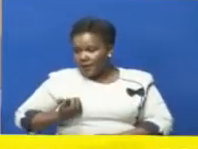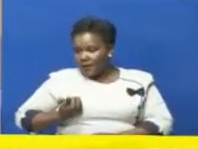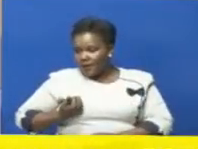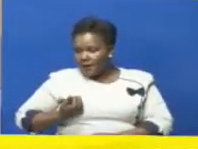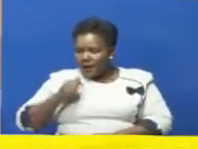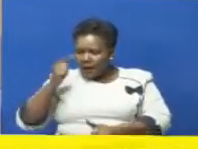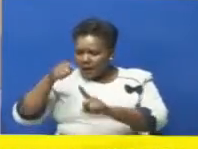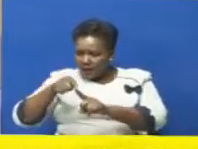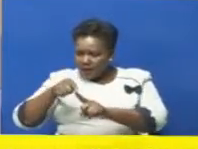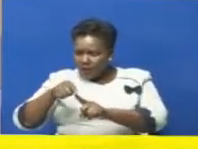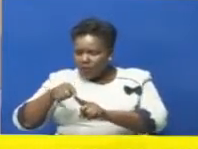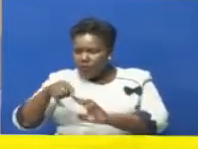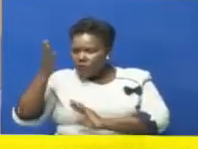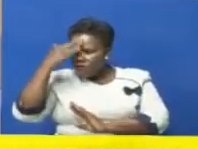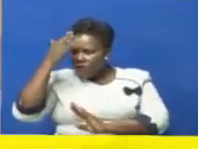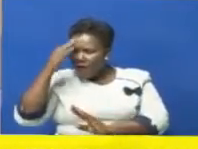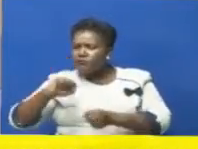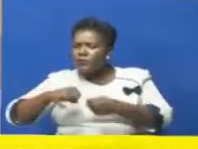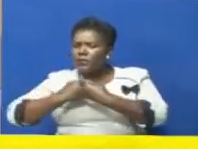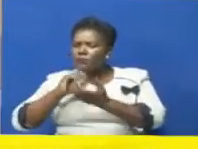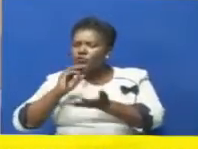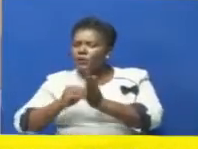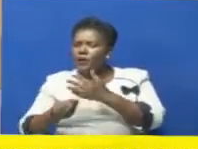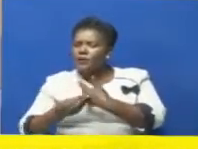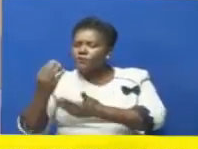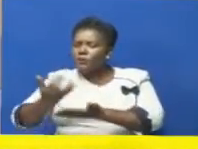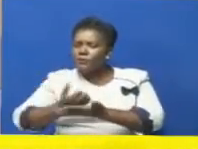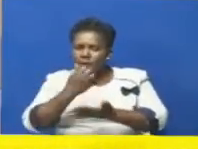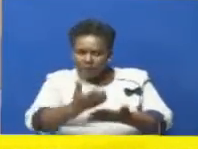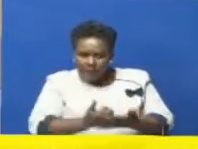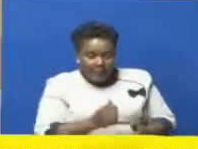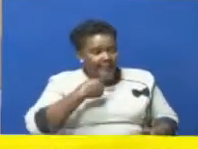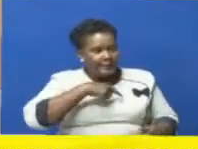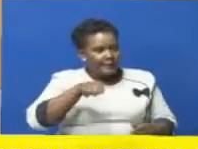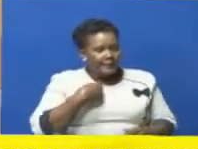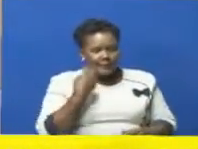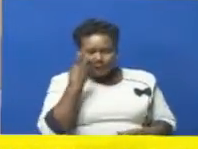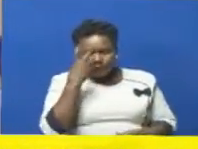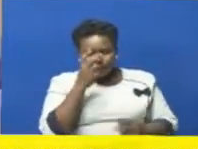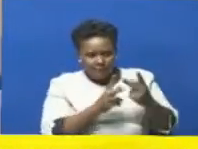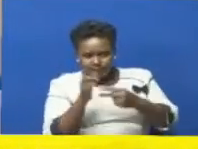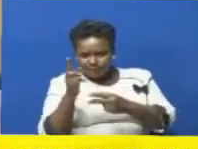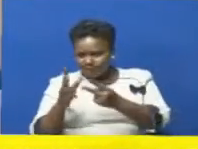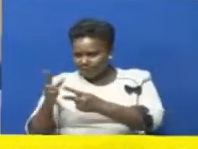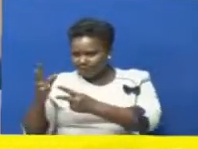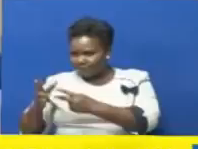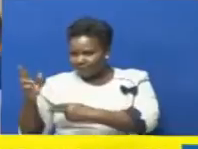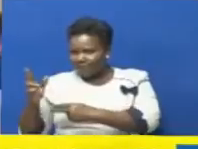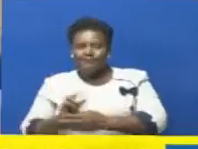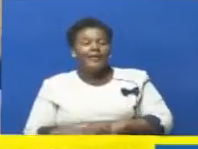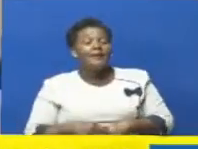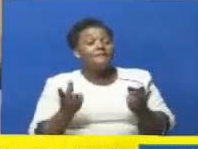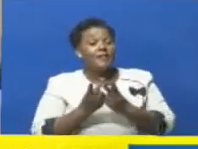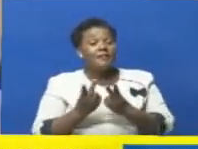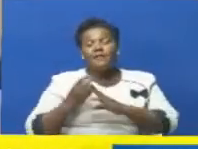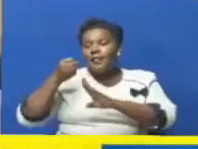kuangalia dukuduku zao, kuona ni namna gani tunaweza tukawasaidia lakini cha muhimu kuwasisitiza